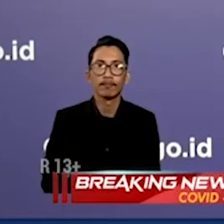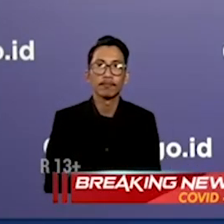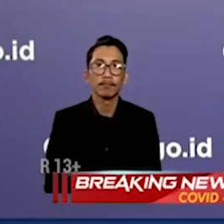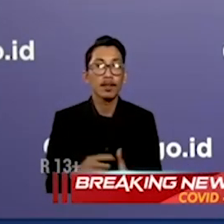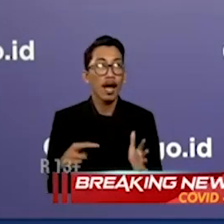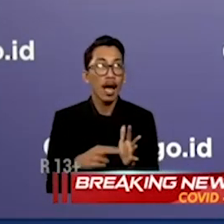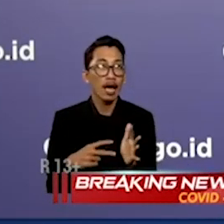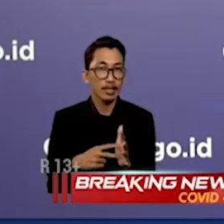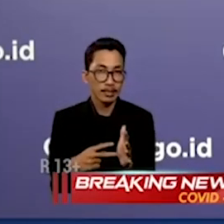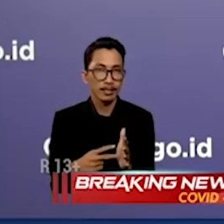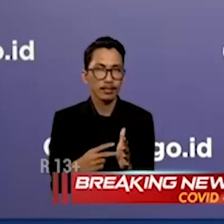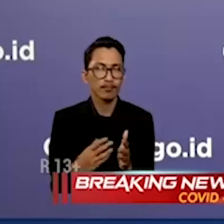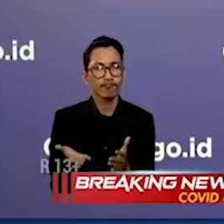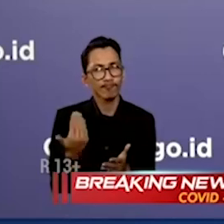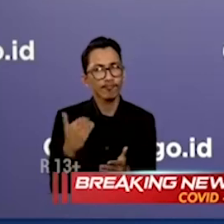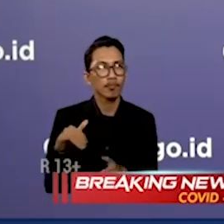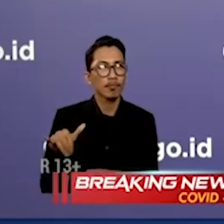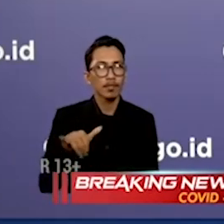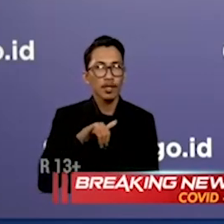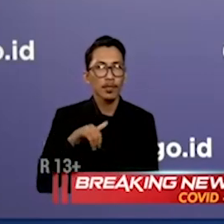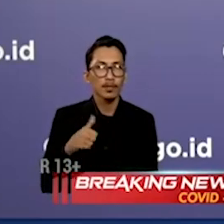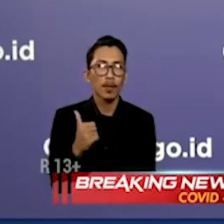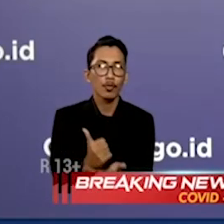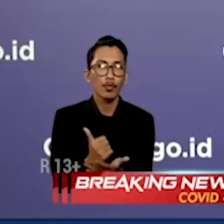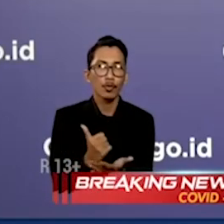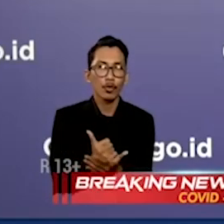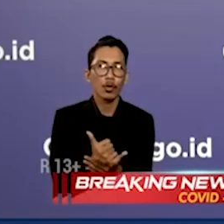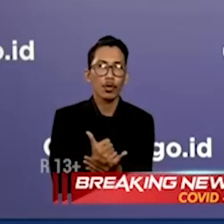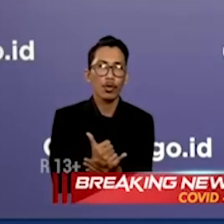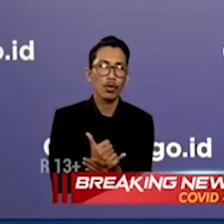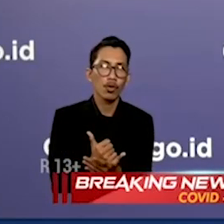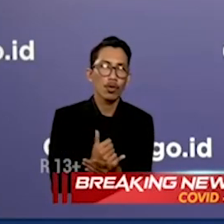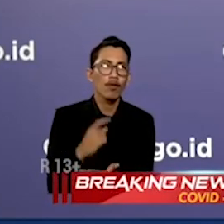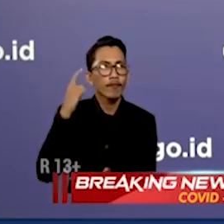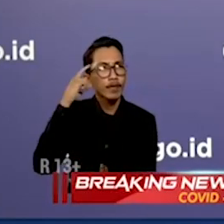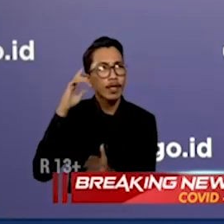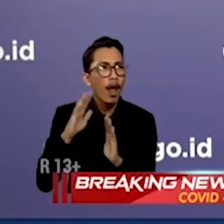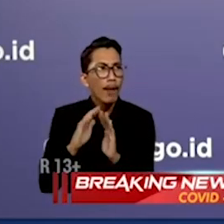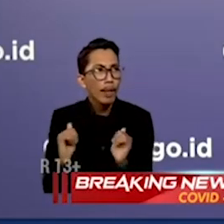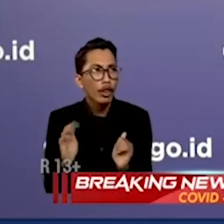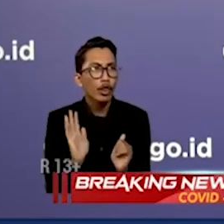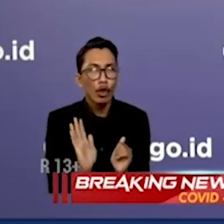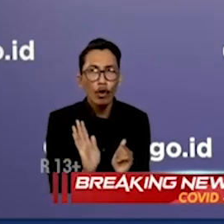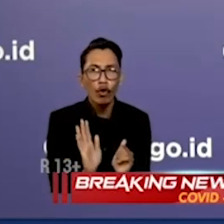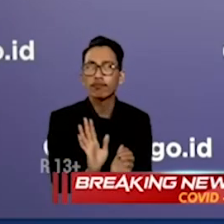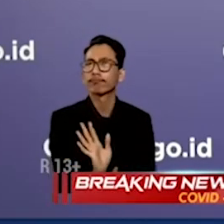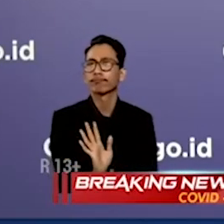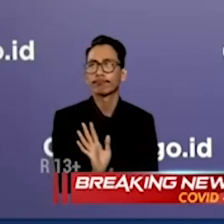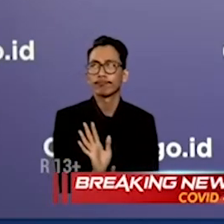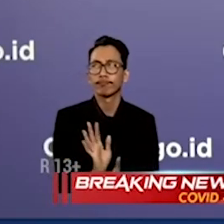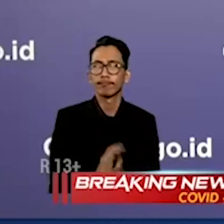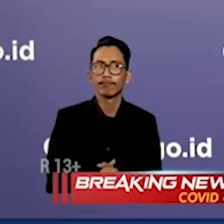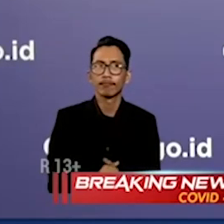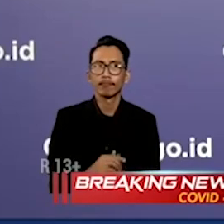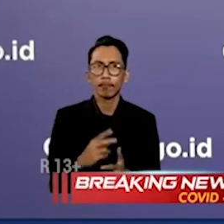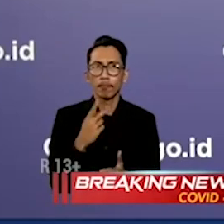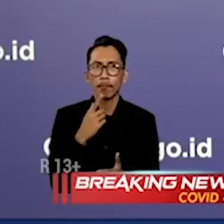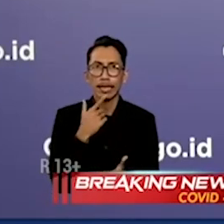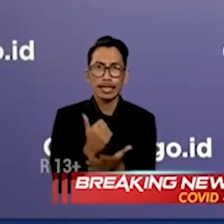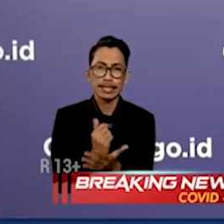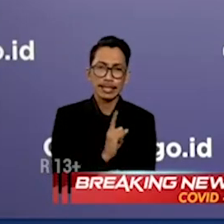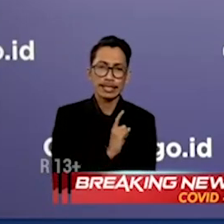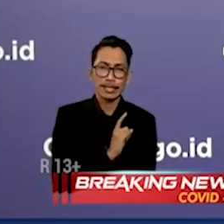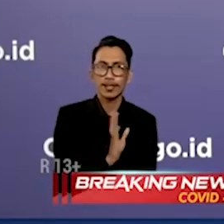Mari kita bukan hanya berfikir aman untuk kepentingan sendiri